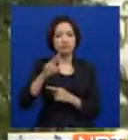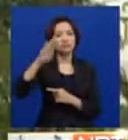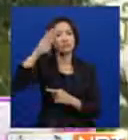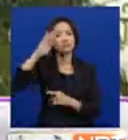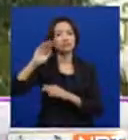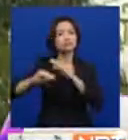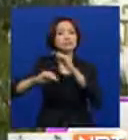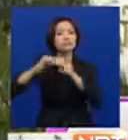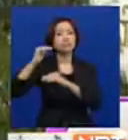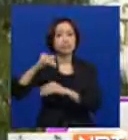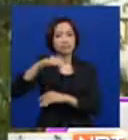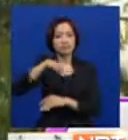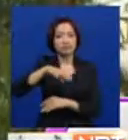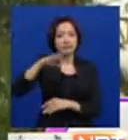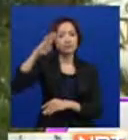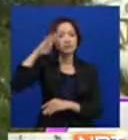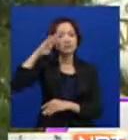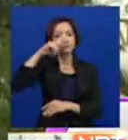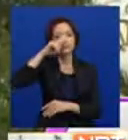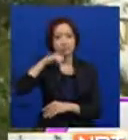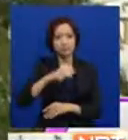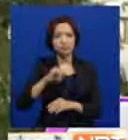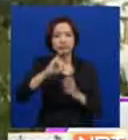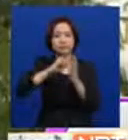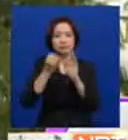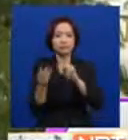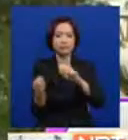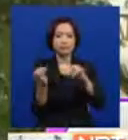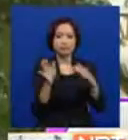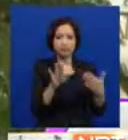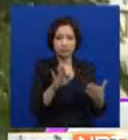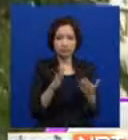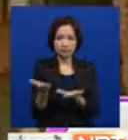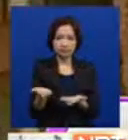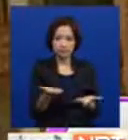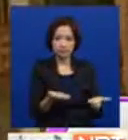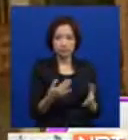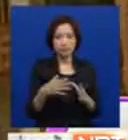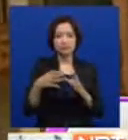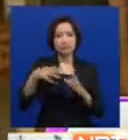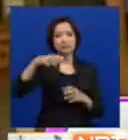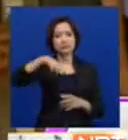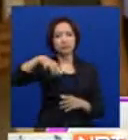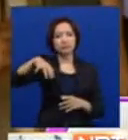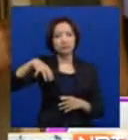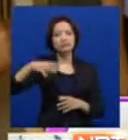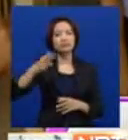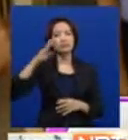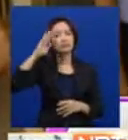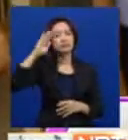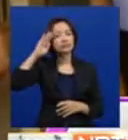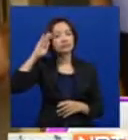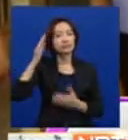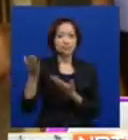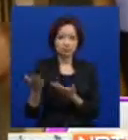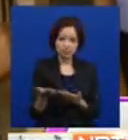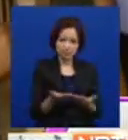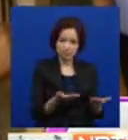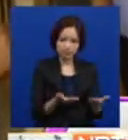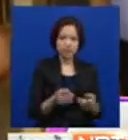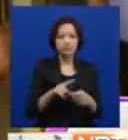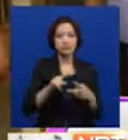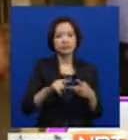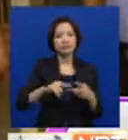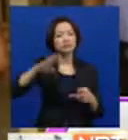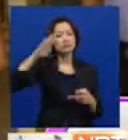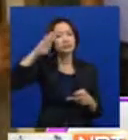กองบัญชาการกองทัพไทยจังหวัดนครพนมได้ให้การต้อนรับคณะกรมกิจการพลเรือนทหารกองบัญชาการกอง